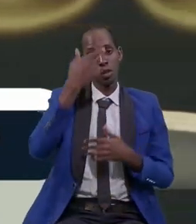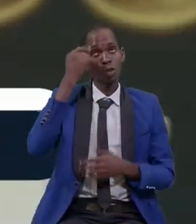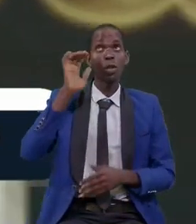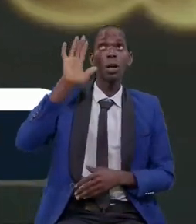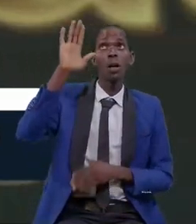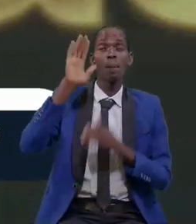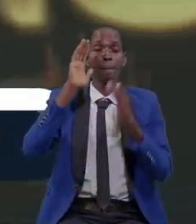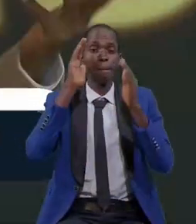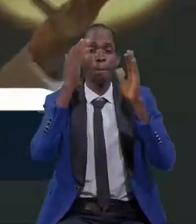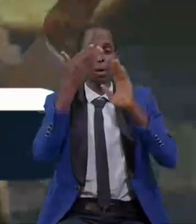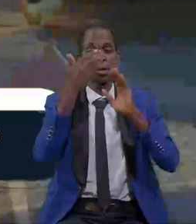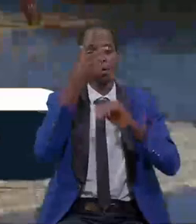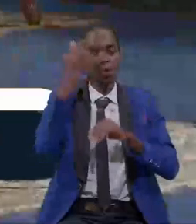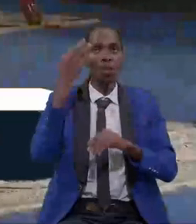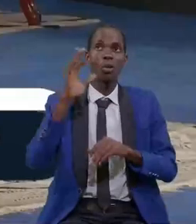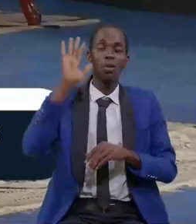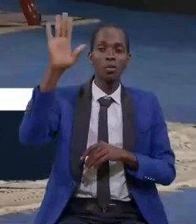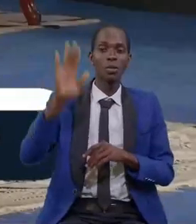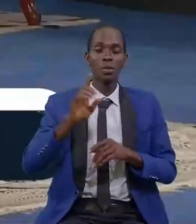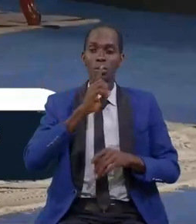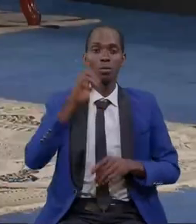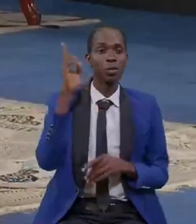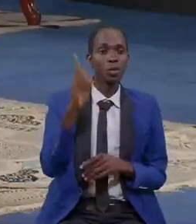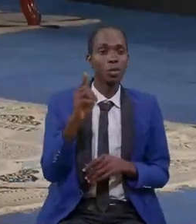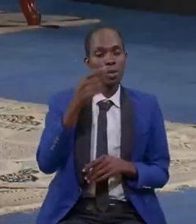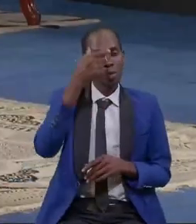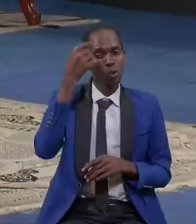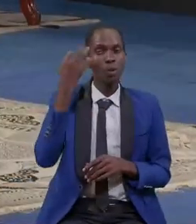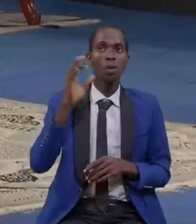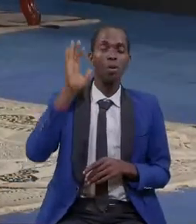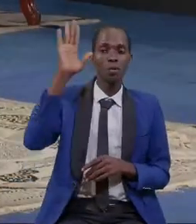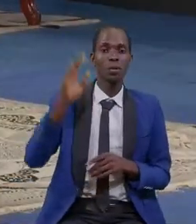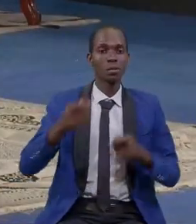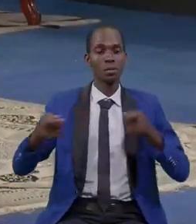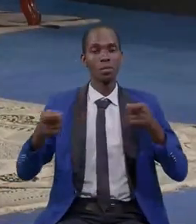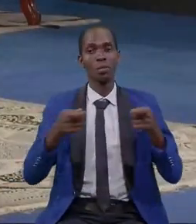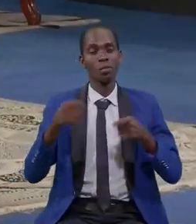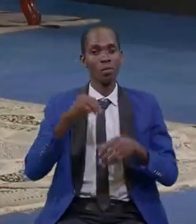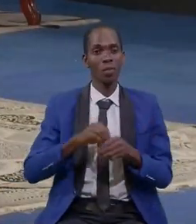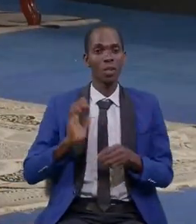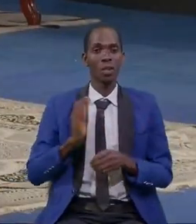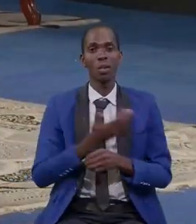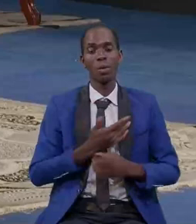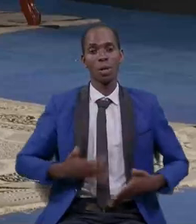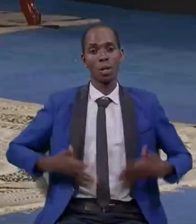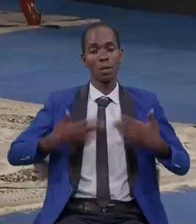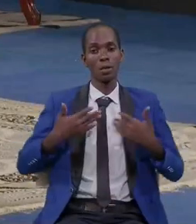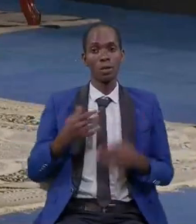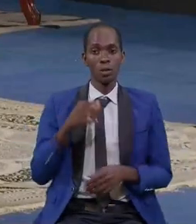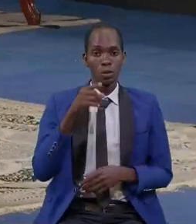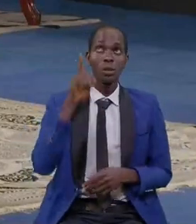À cause de sa présence, de sa prominence, à cause de sa prééminence dans nos vies, il a